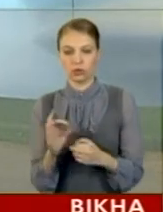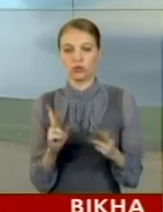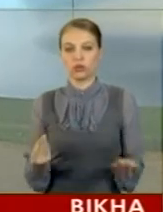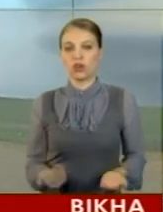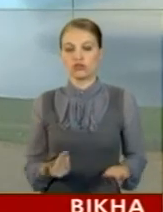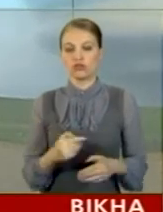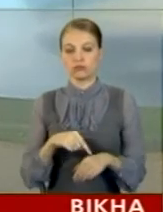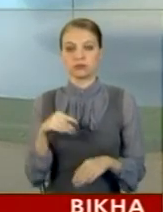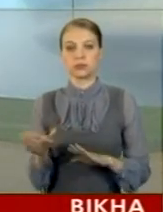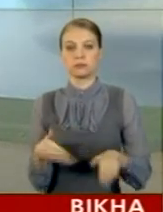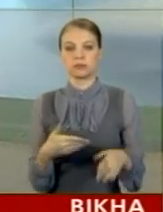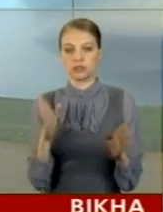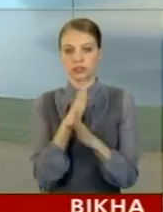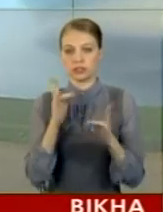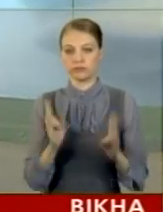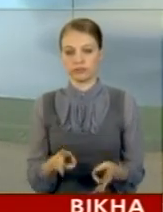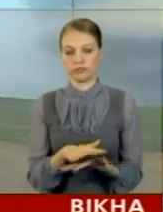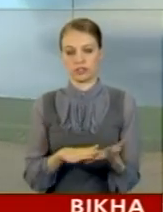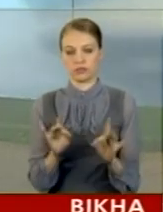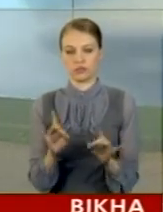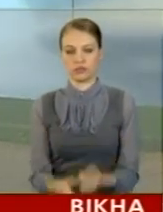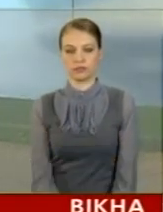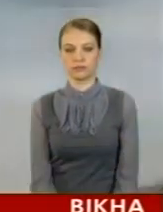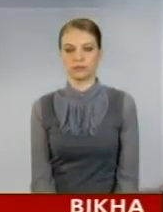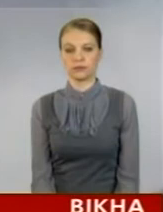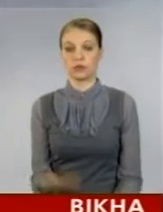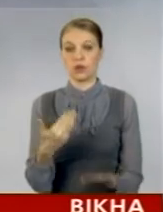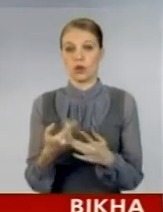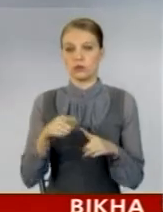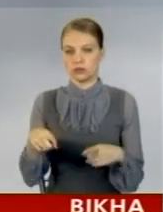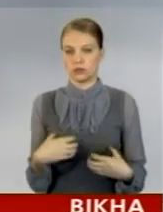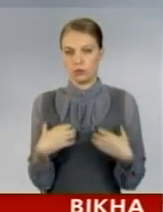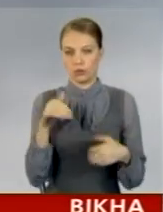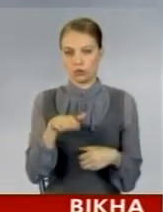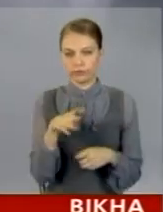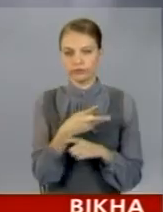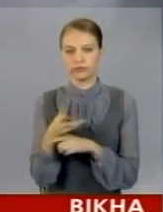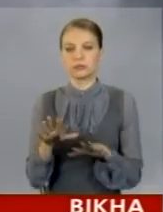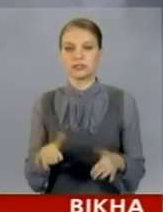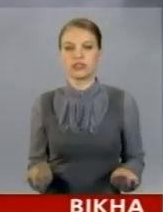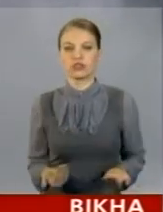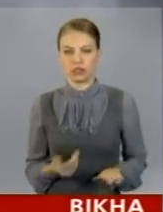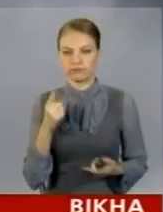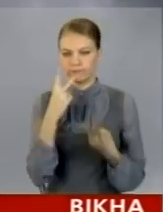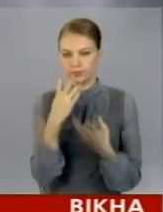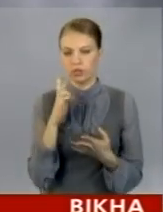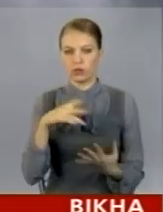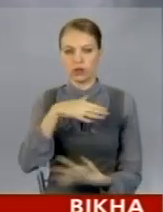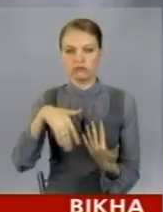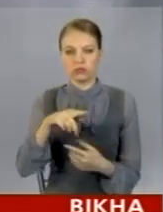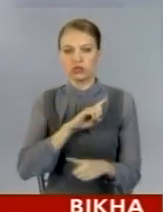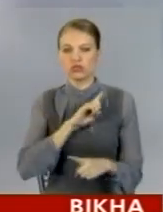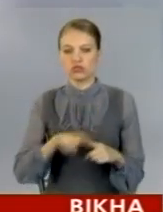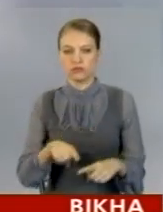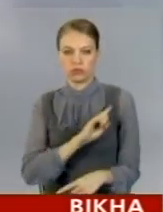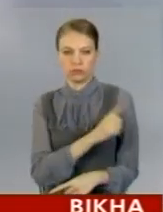жителі оговтуються від стихійного лиха – у нашому сюжеті. Ось це моторошне відео зняли місцеві жителі. На ньому видно, як смерч стрімко